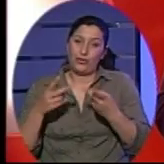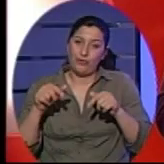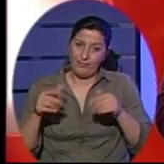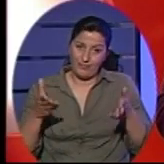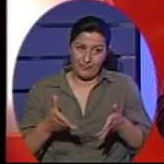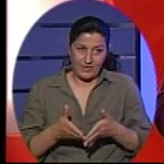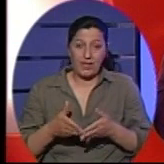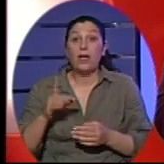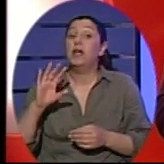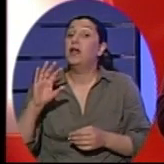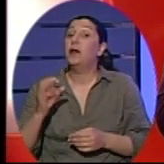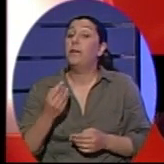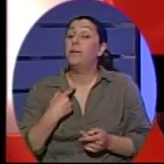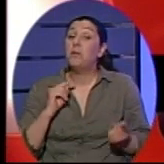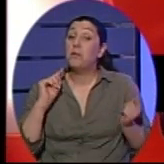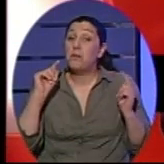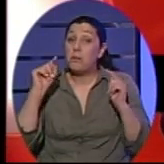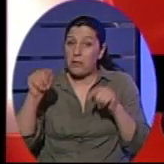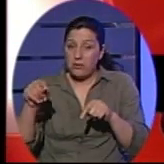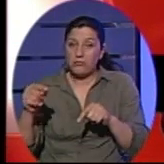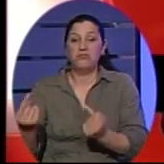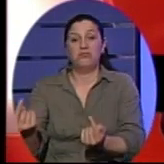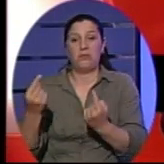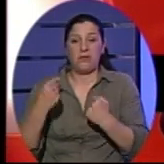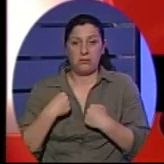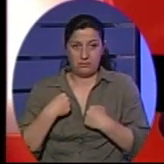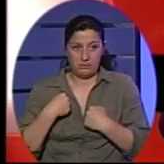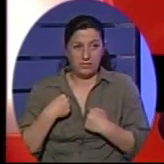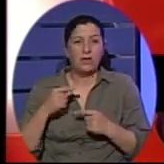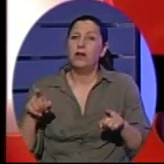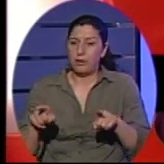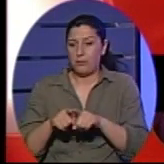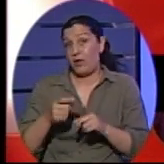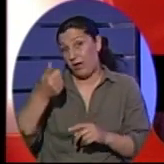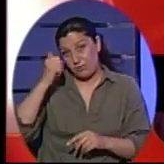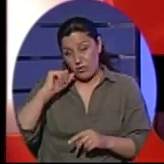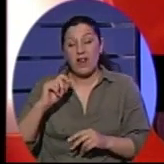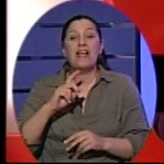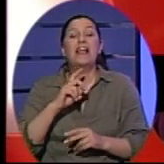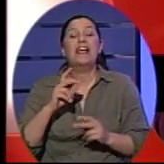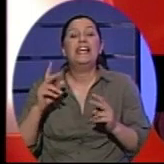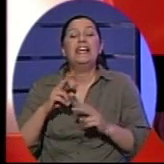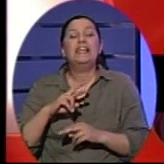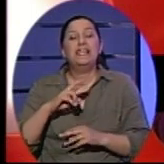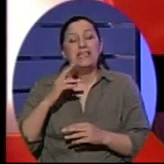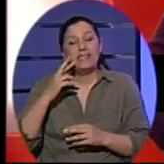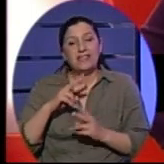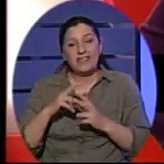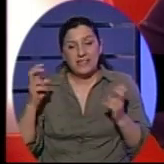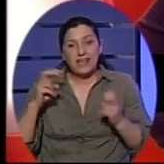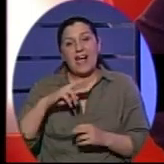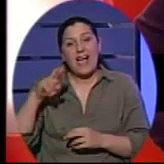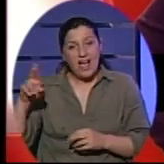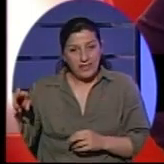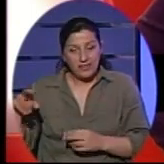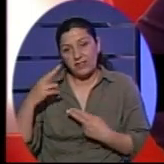אם מוחמד לא בא אל ההר הרוד יבוא למוחמד כפי שדיווחנו אתמול העיר רד זכתה הום לביקור נשיאותי נשיא